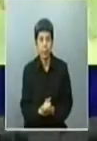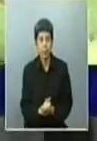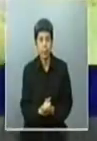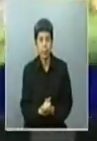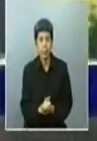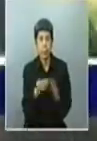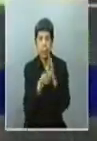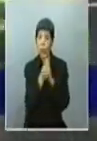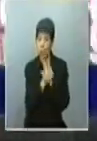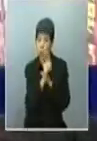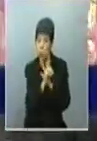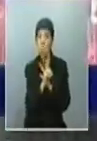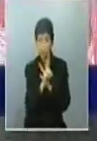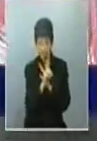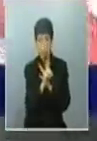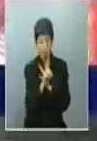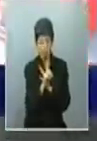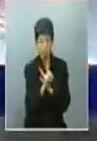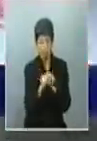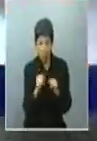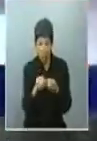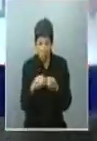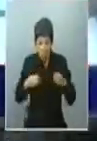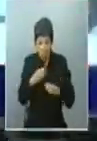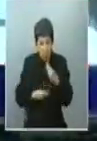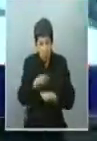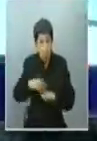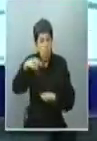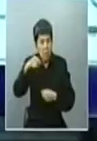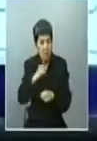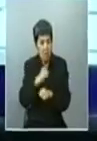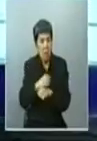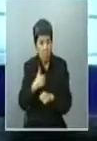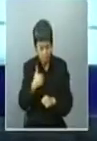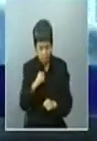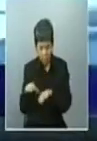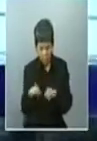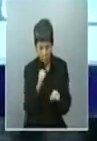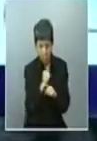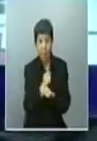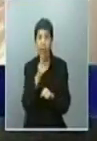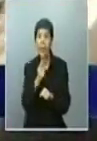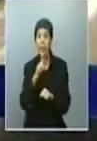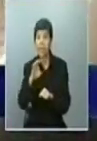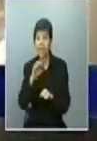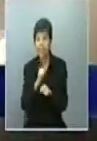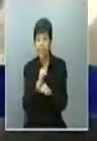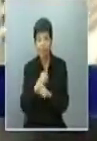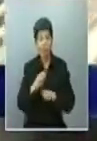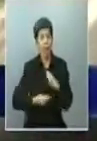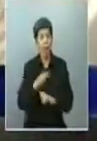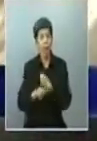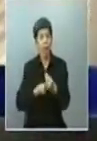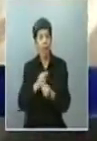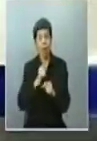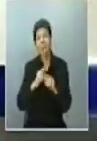จังหวัดอุดรธานีอีกหนึ่งพื้นที่ที่มีการเติบโตทางเศรษฐกิจและสังคมเมืองเตรียมพร้อมเปิดรับ AEC ศูนย์กลางโลจิสติก